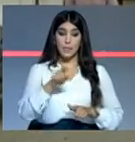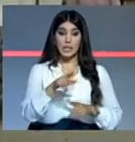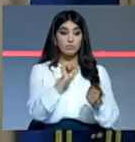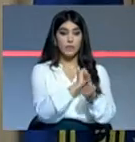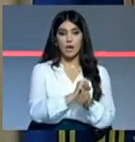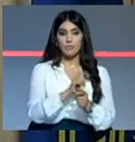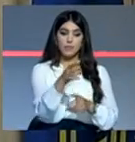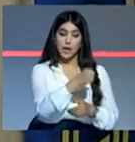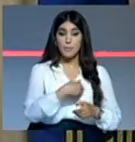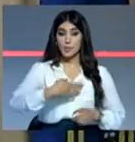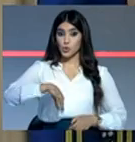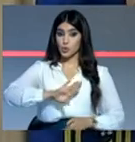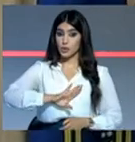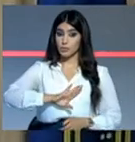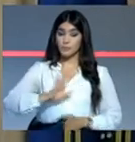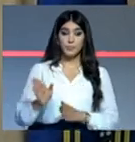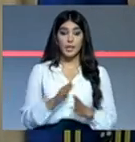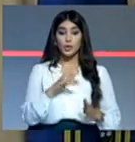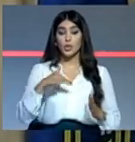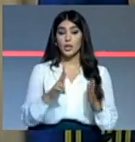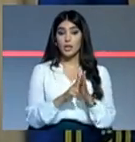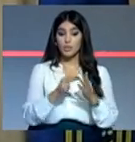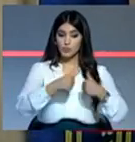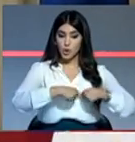مسؤوليته الايام تطبيق